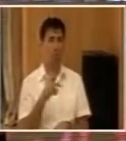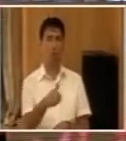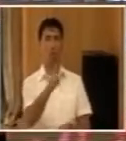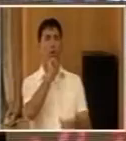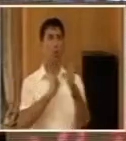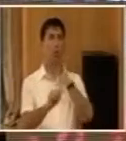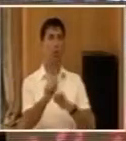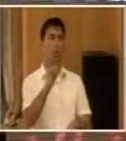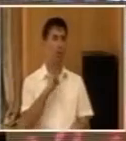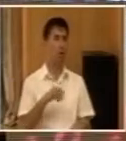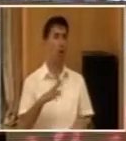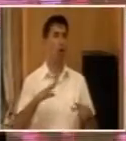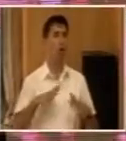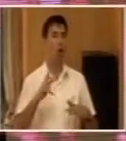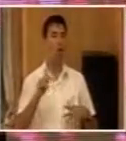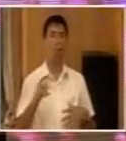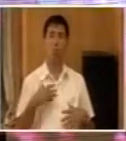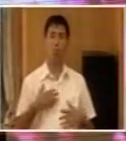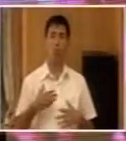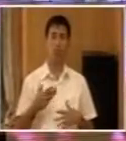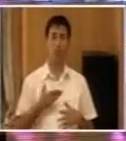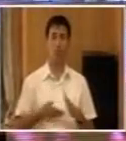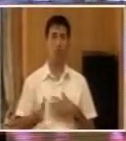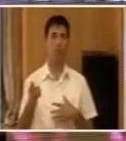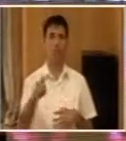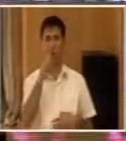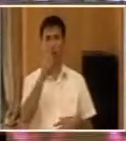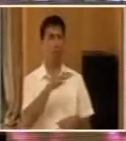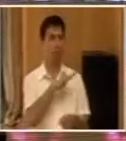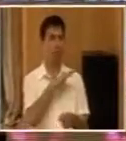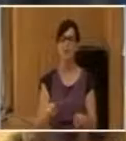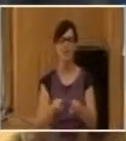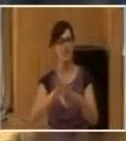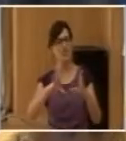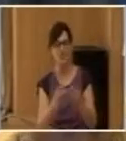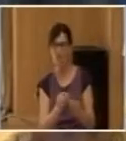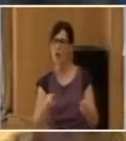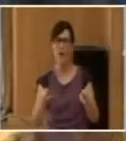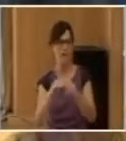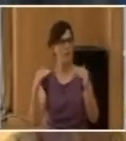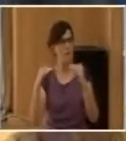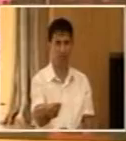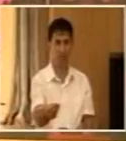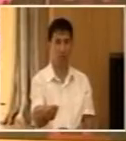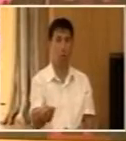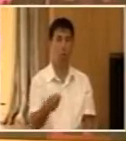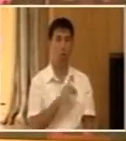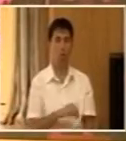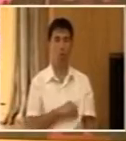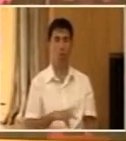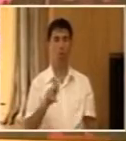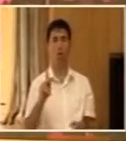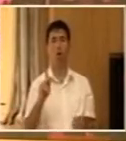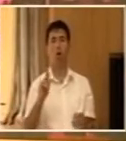pijetoreve dhe që pastaj të dehur shkojnë rrahin gratë në përshpia. Kryeministri Rama ktheu në vëmendje edhe ishtë të